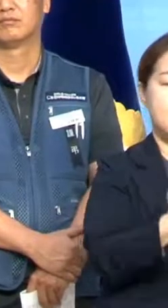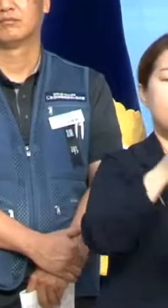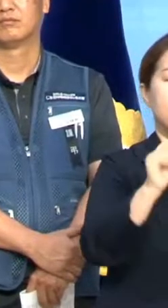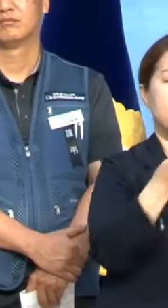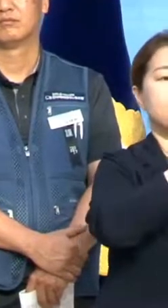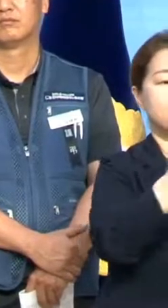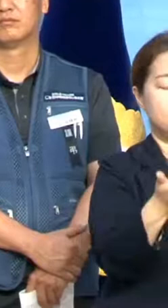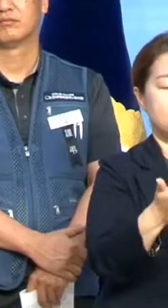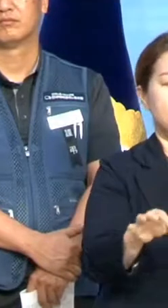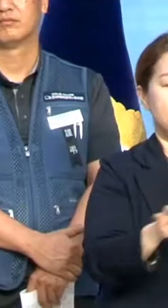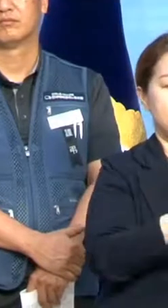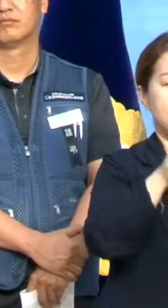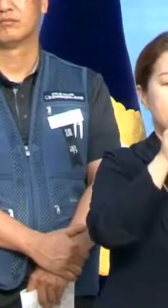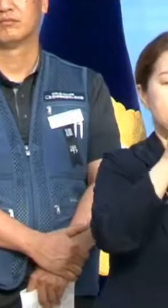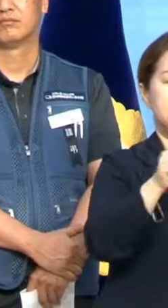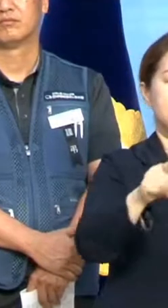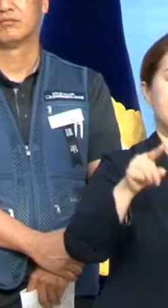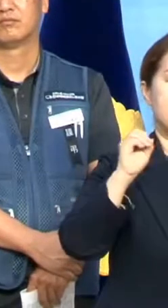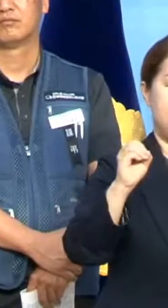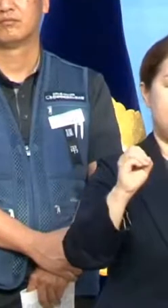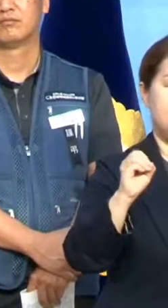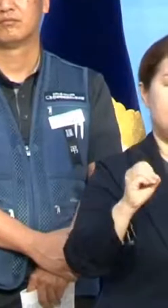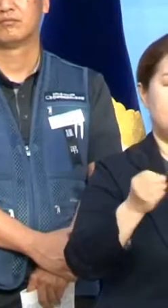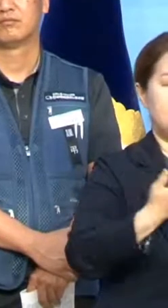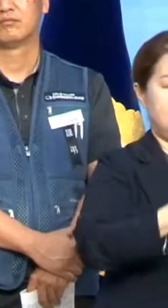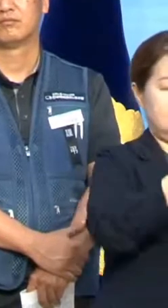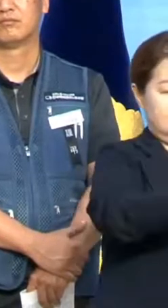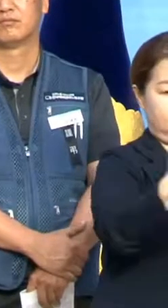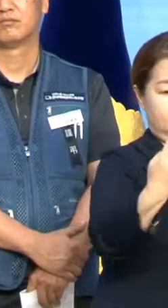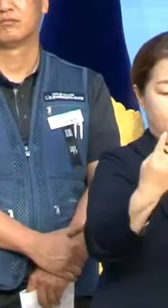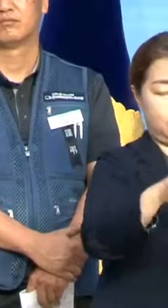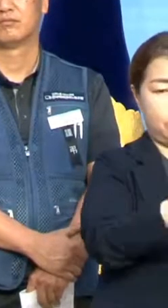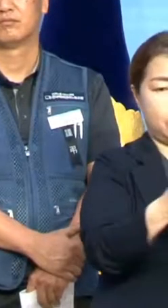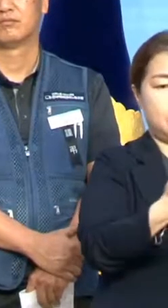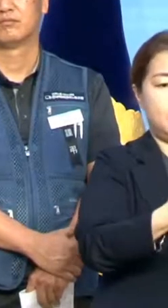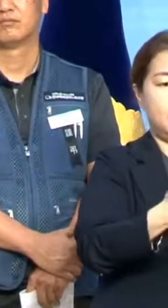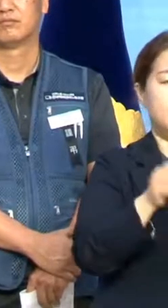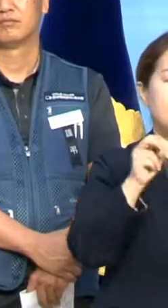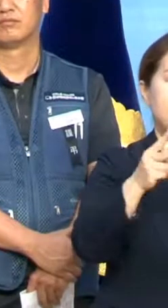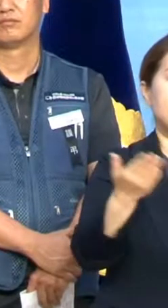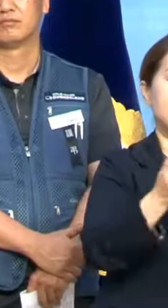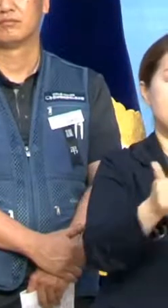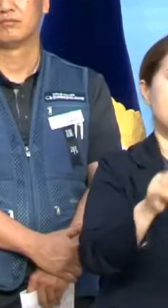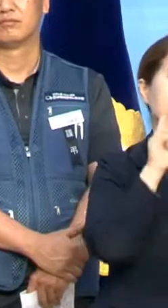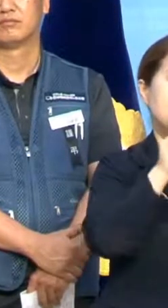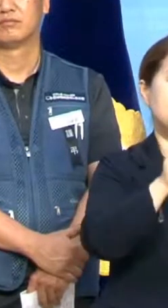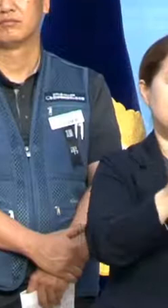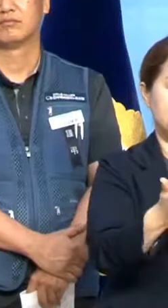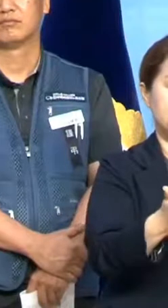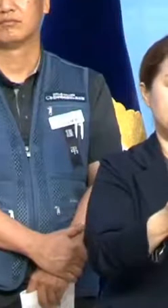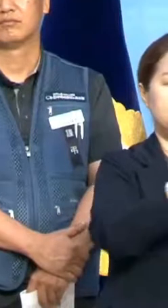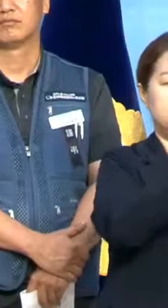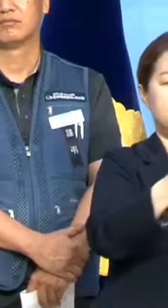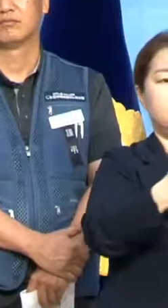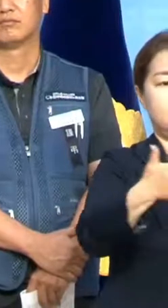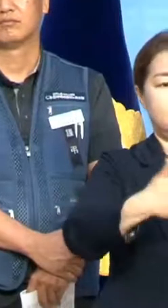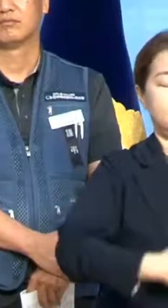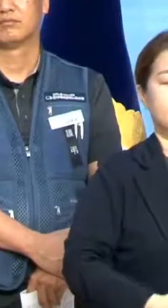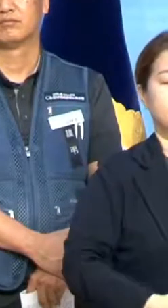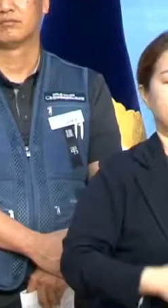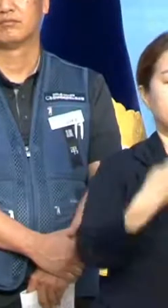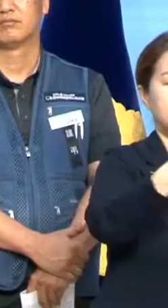펌 일리아드 로 다른 산업보다 택배 산업이 훨씬 더 높은 선재 유를 보이고 있습니다 특히 2020년 추산 제일이